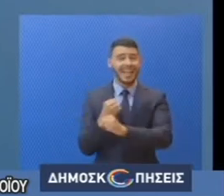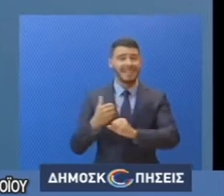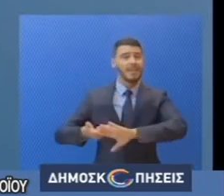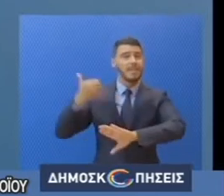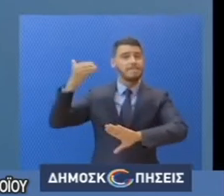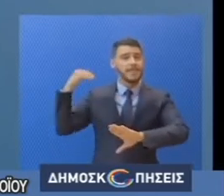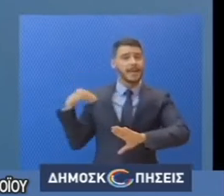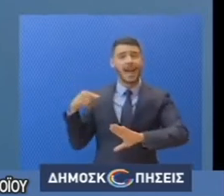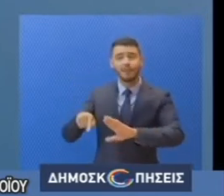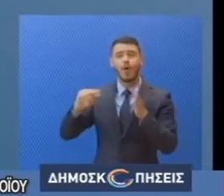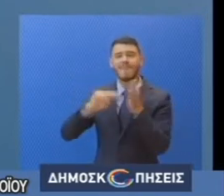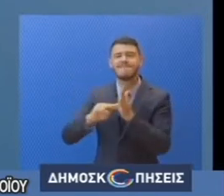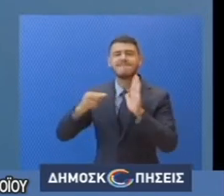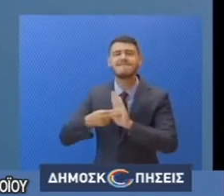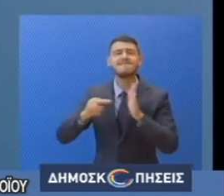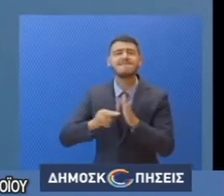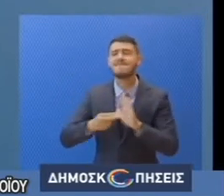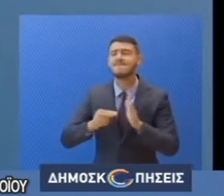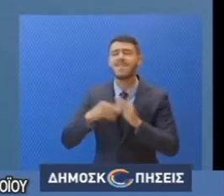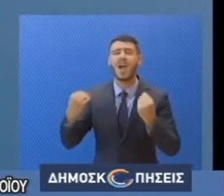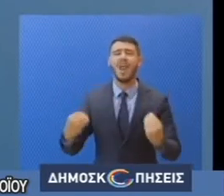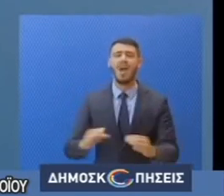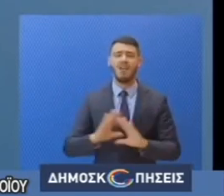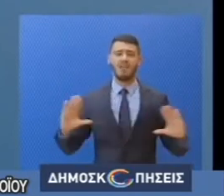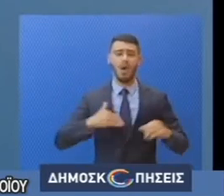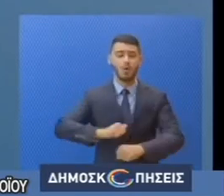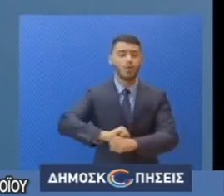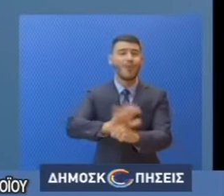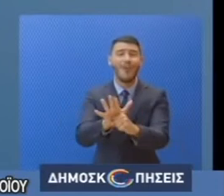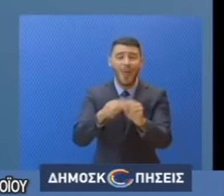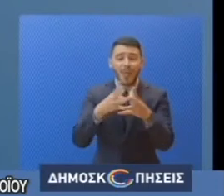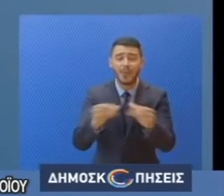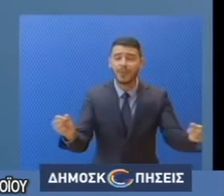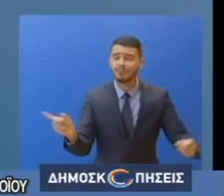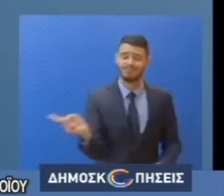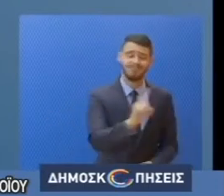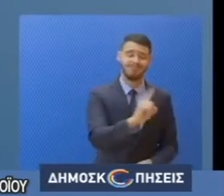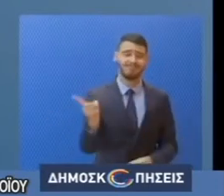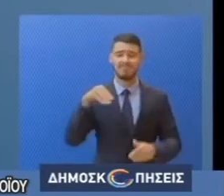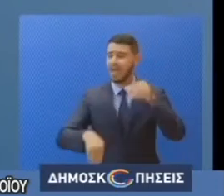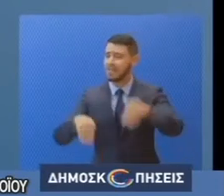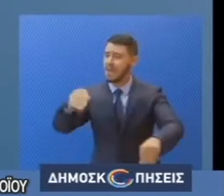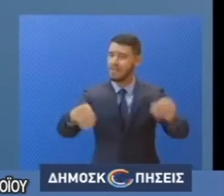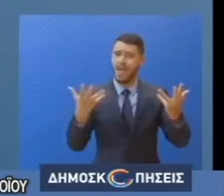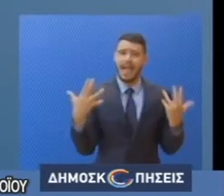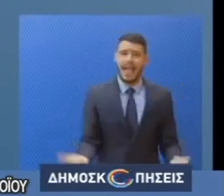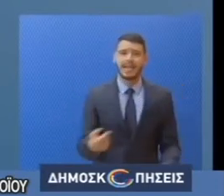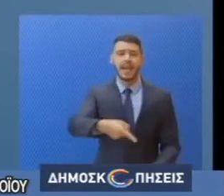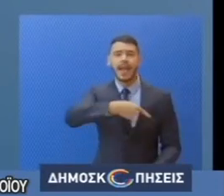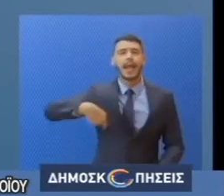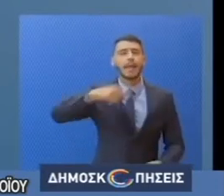οφθαλμού. Ο κορονοϊός δεν έφυγε, αλλά είναι εδώ και τρέφεται από τα απαράδεκτα φαινόμενα